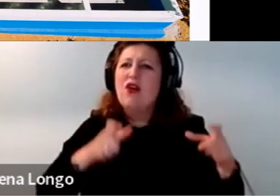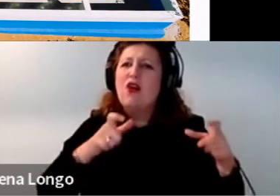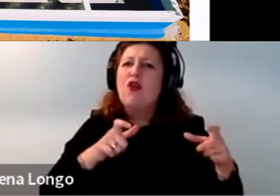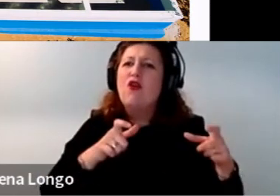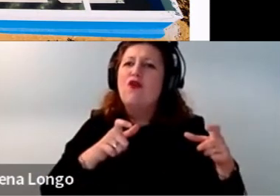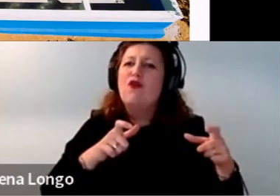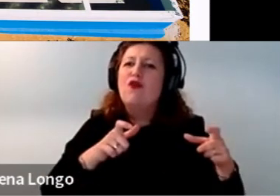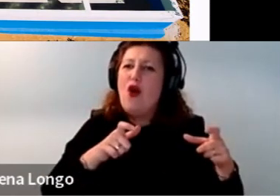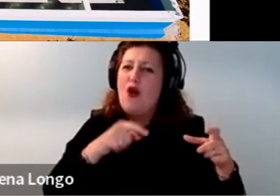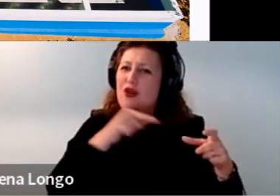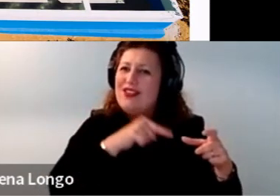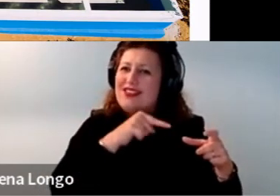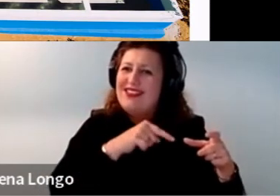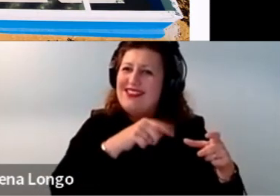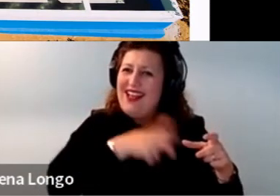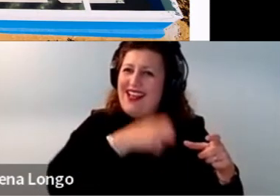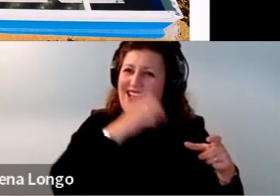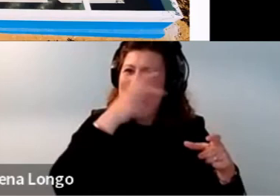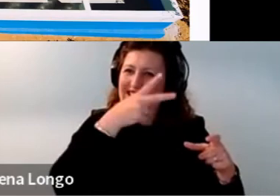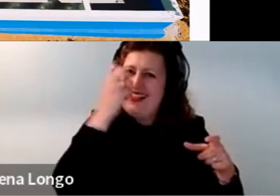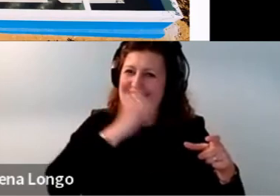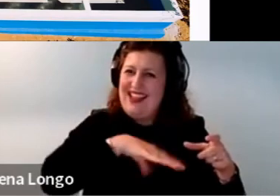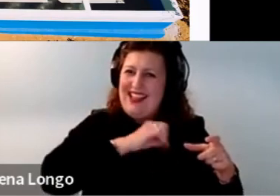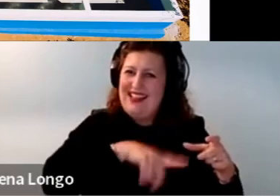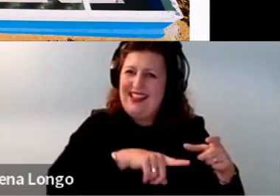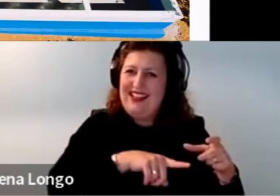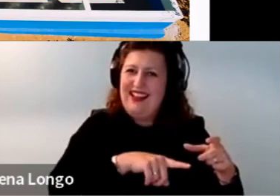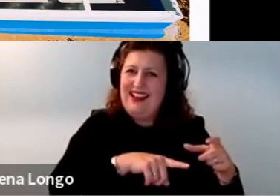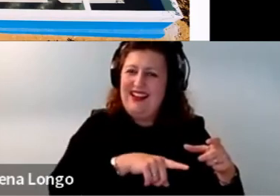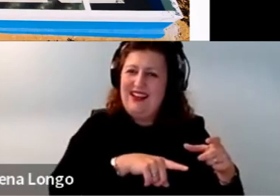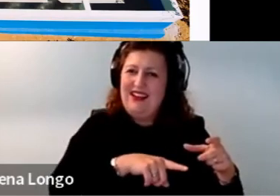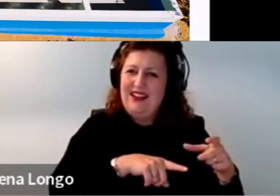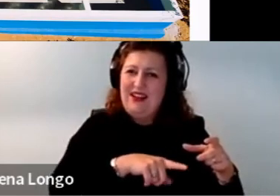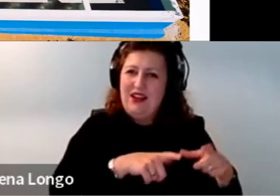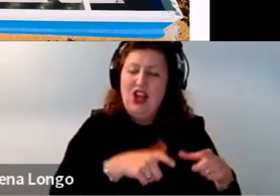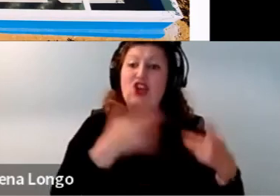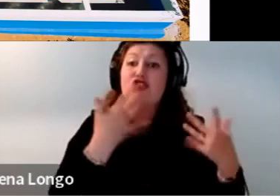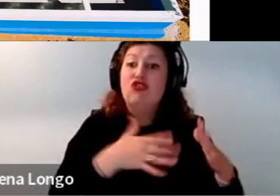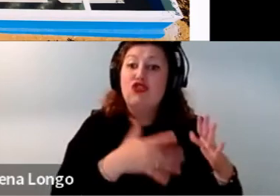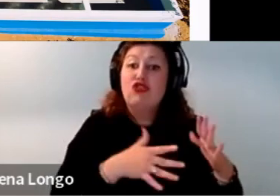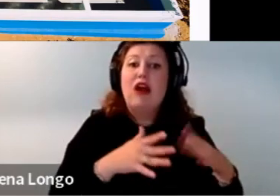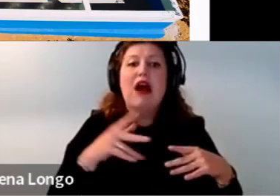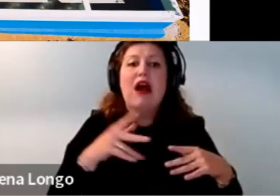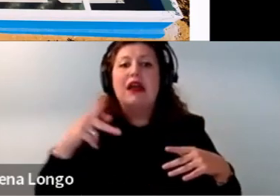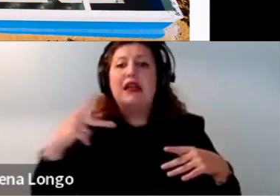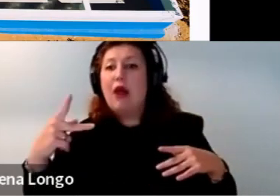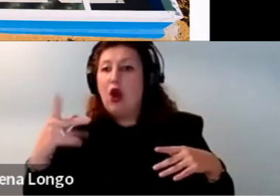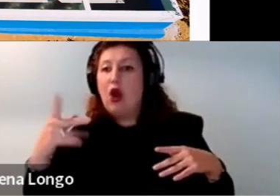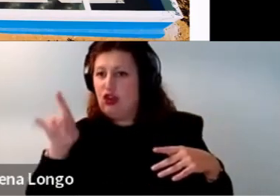era già completato, a Kibaoni addirittura la septic tank era già esistente,